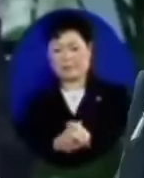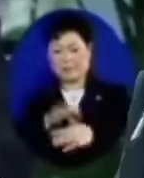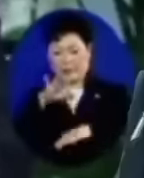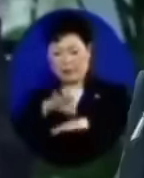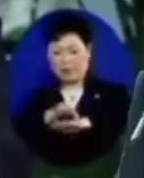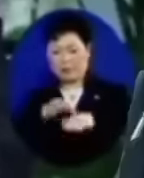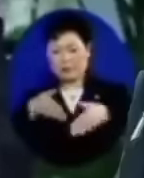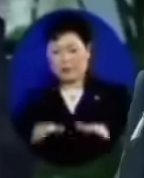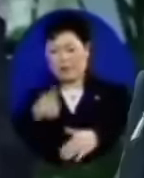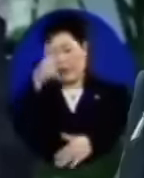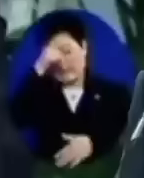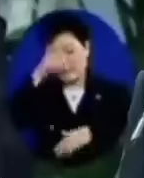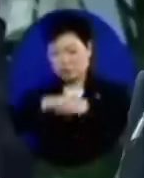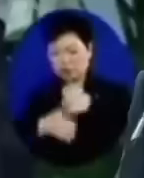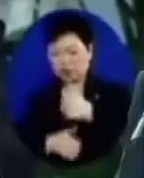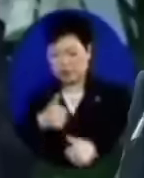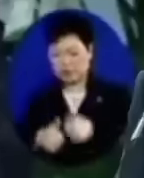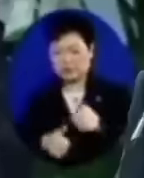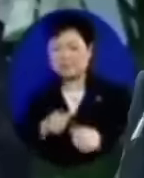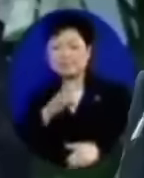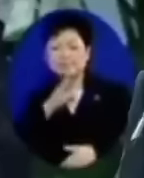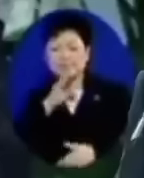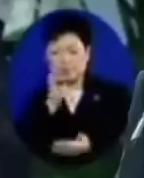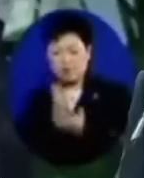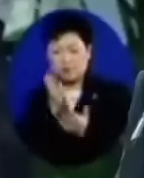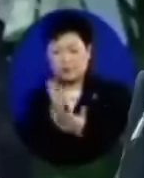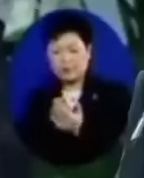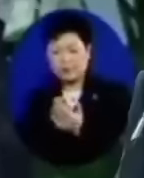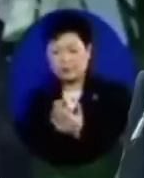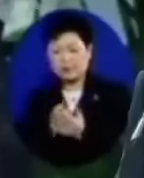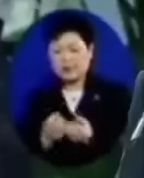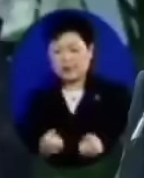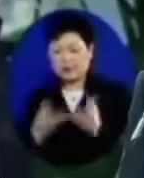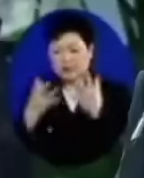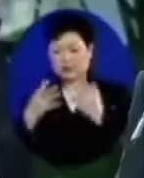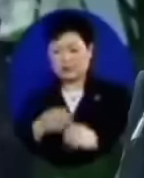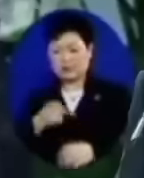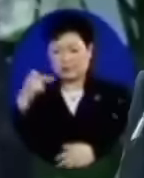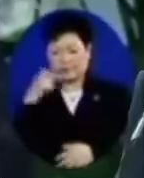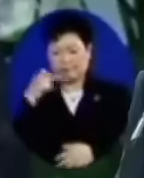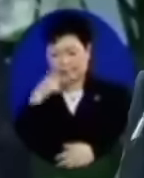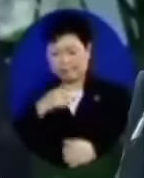육으로 난 아담의 후손들은 아무리 율법과 의식으로 갈고 닦아도